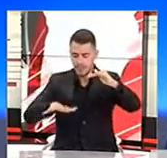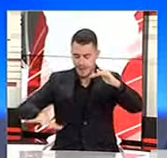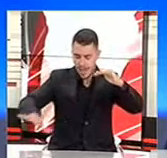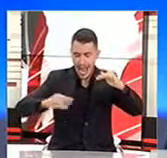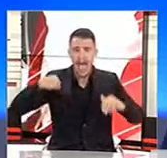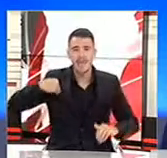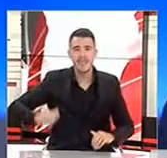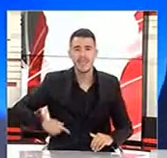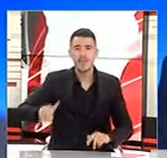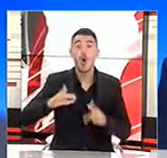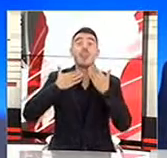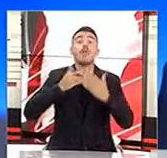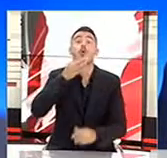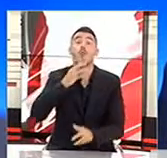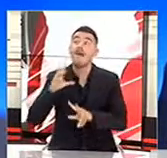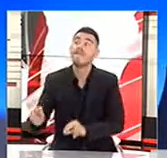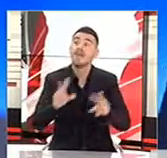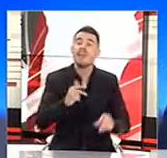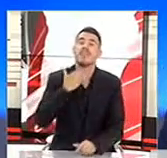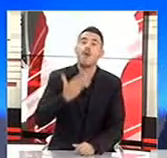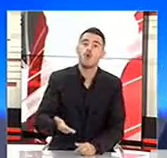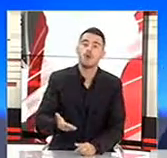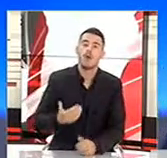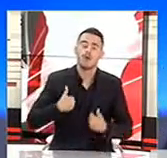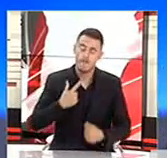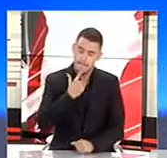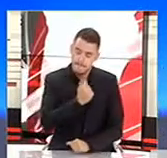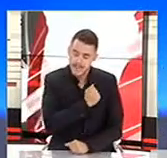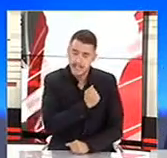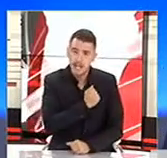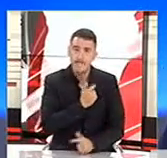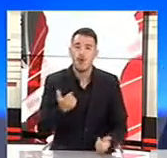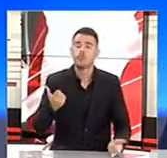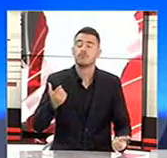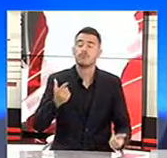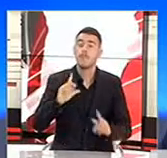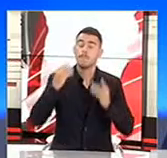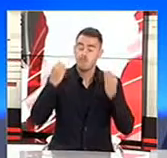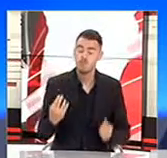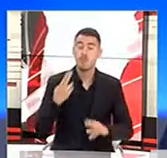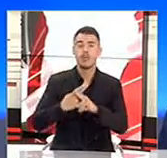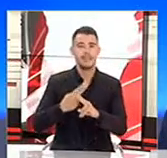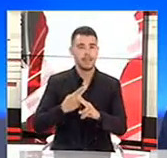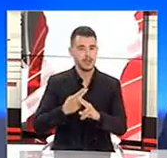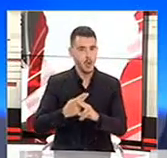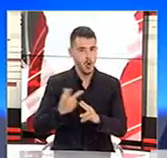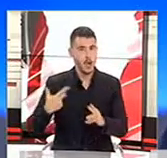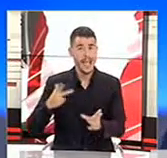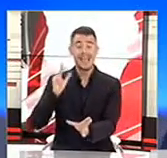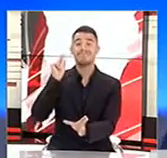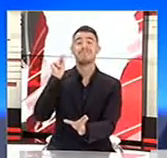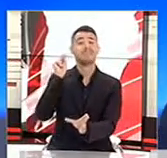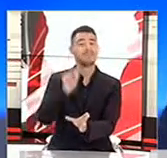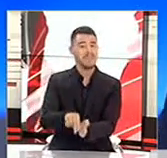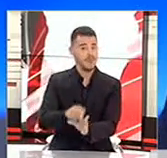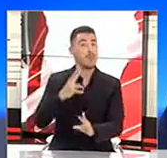μια πολύ ουσιαστική μεταρρύθμιση αυτή η οποία φέραμε. Οι πολίτες θα επιλέγουν τον Δήμαρχο, αλλά η ψήφος τους θα μετρά ισότιμα και σε ό,τι αφορά